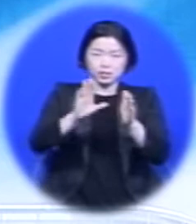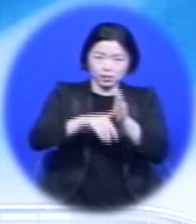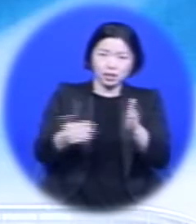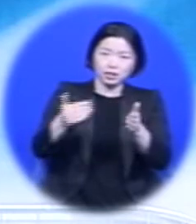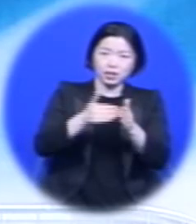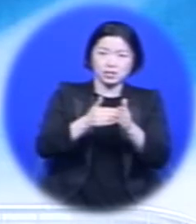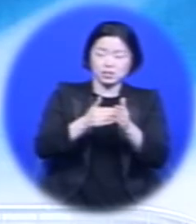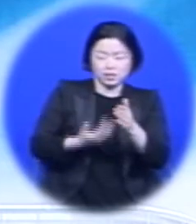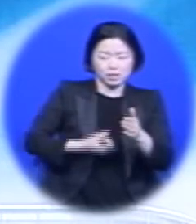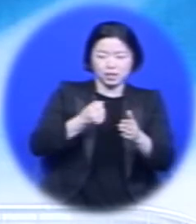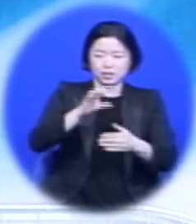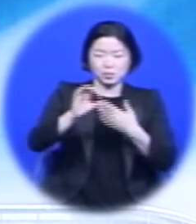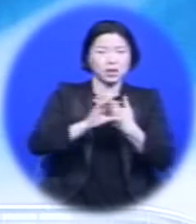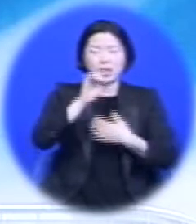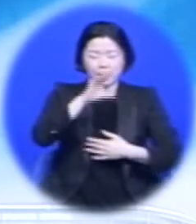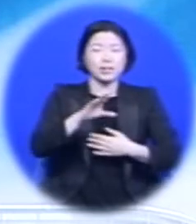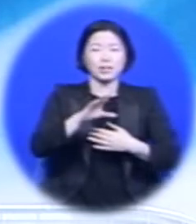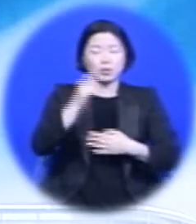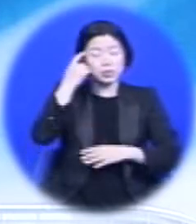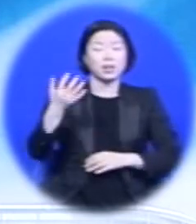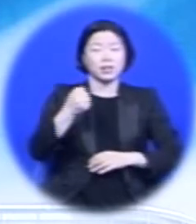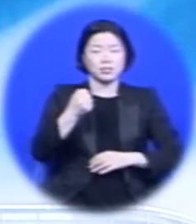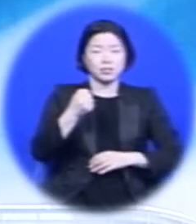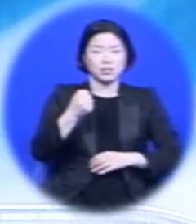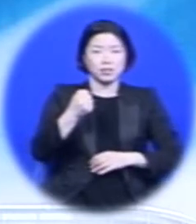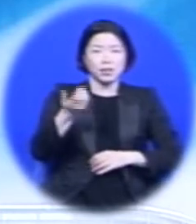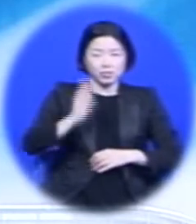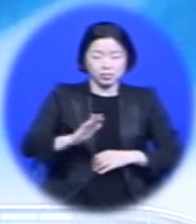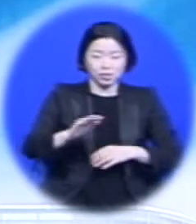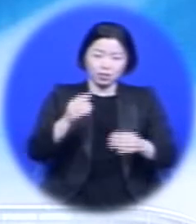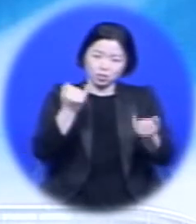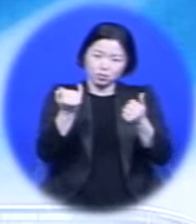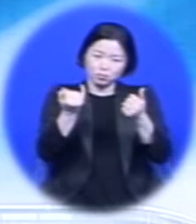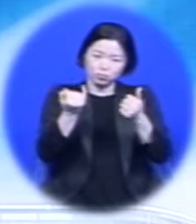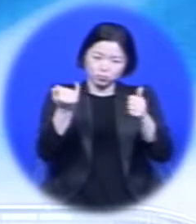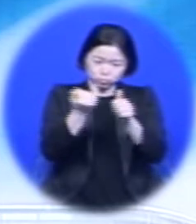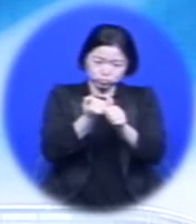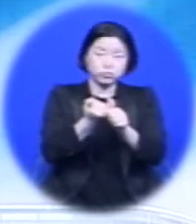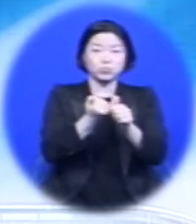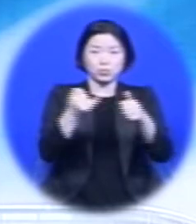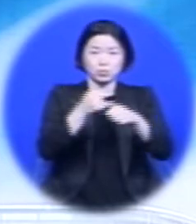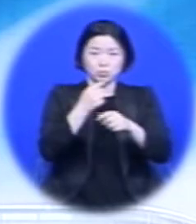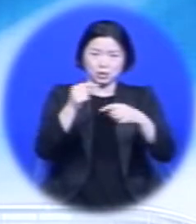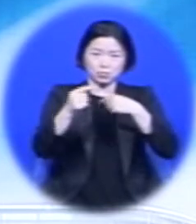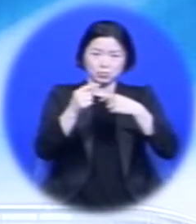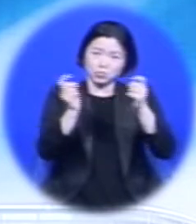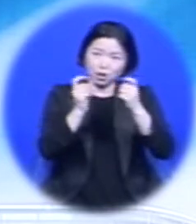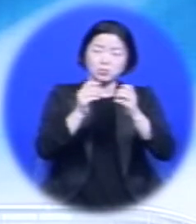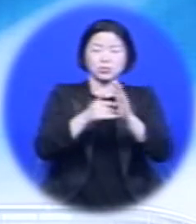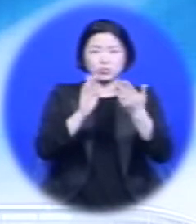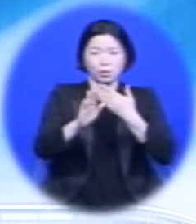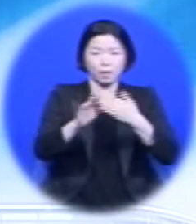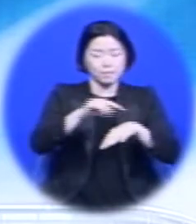그렇게 생각하셨대요. 근데 부부 싸움을 하고 나면 서로에 대해서 서로 마음이 안 좋고, 때때로는